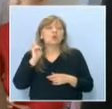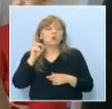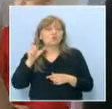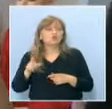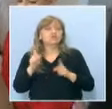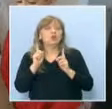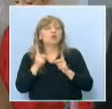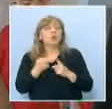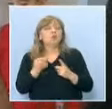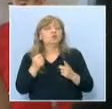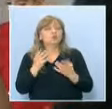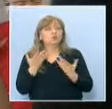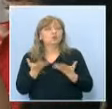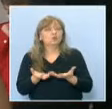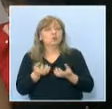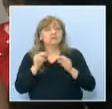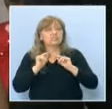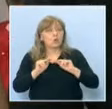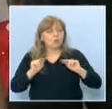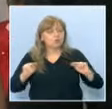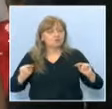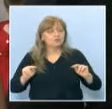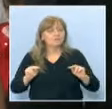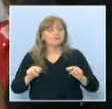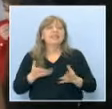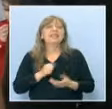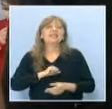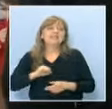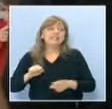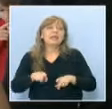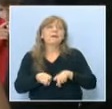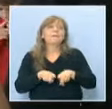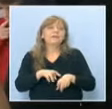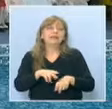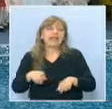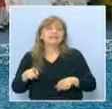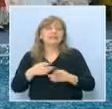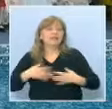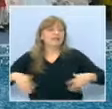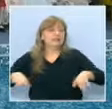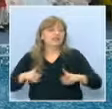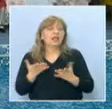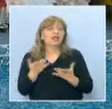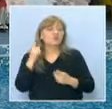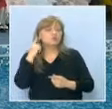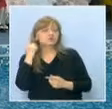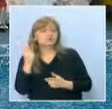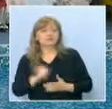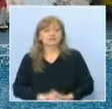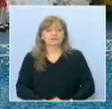учиме, и средата от приятели, които ни заобикалят.